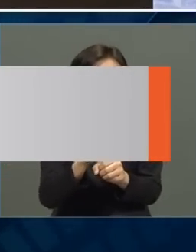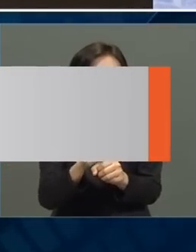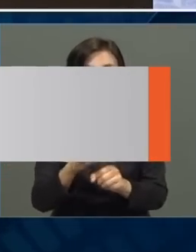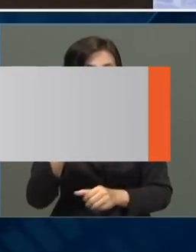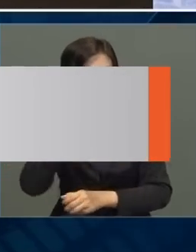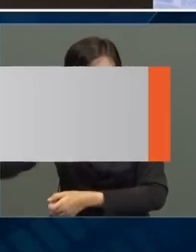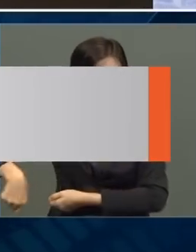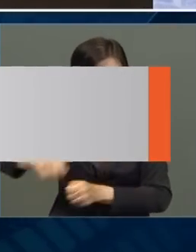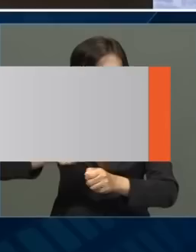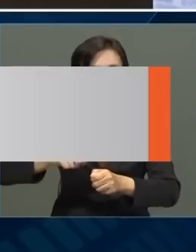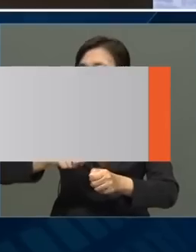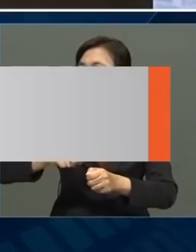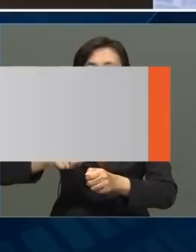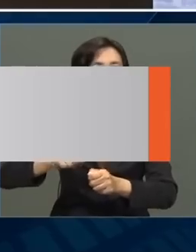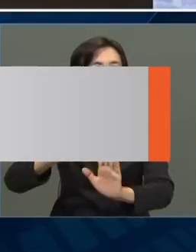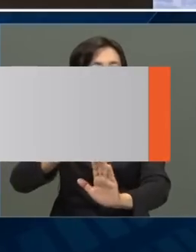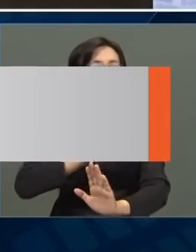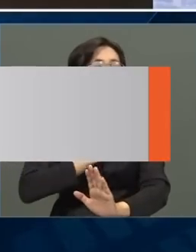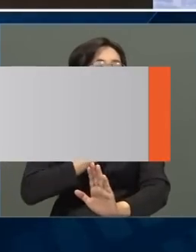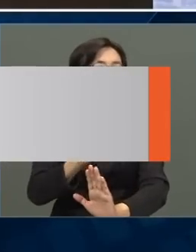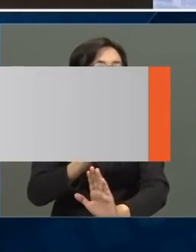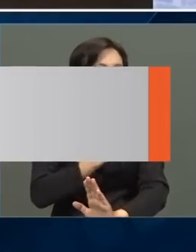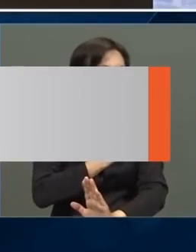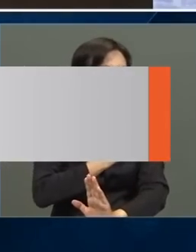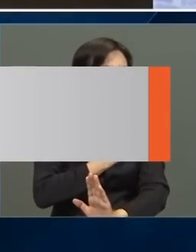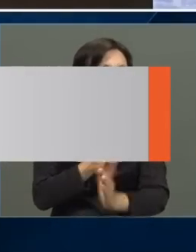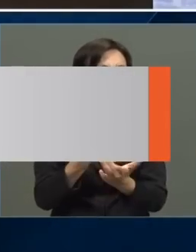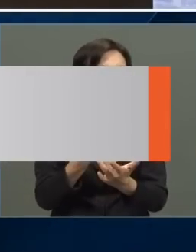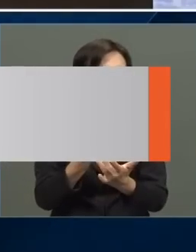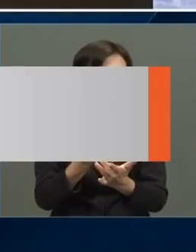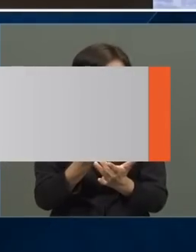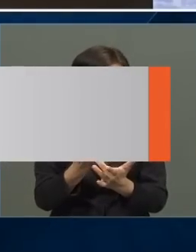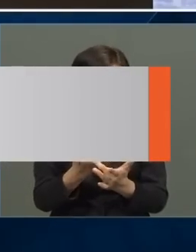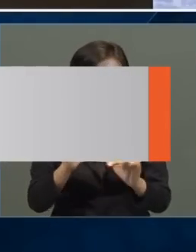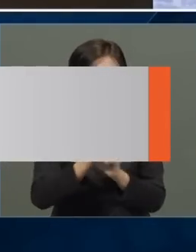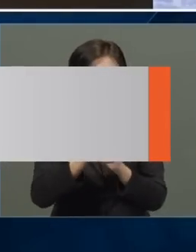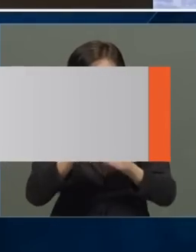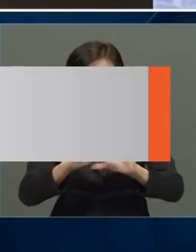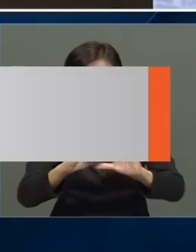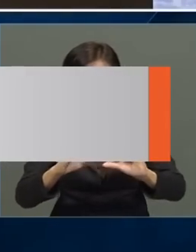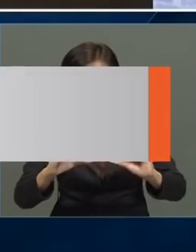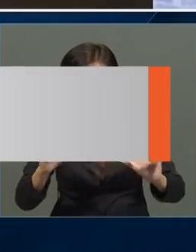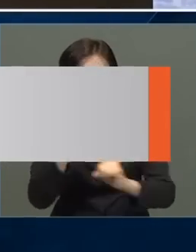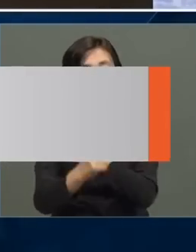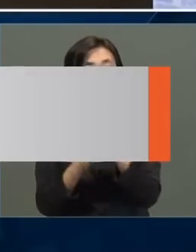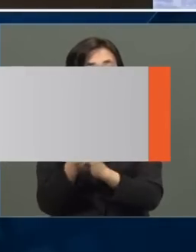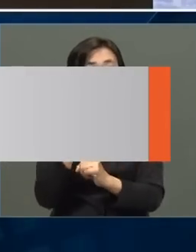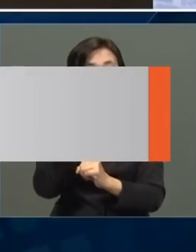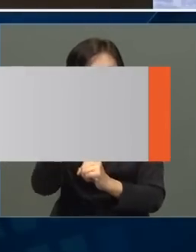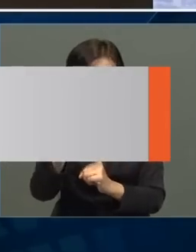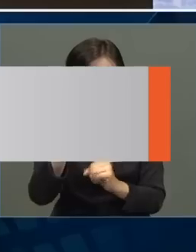เล่นสาดน้ำปีนี้อดใจไว้ก่อนต้องรอไปก่อนค่ะให้สถานการณ์ดีกว่านี้เดี๋ยวปีหน้าเนี่ยถ้าเราช่วยกัน